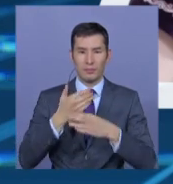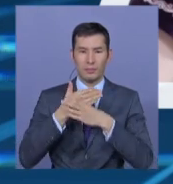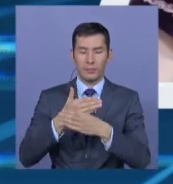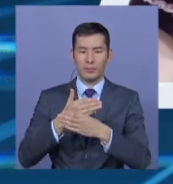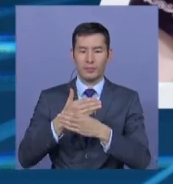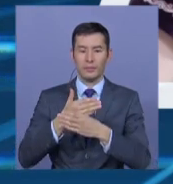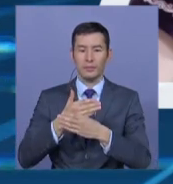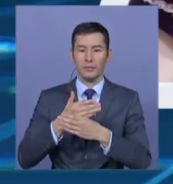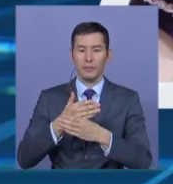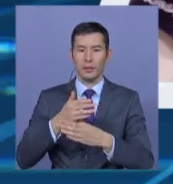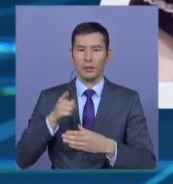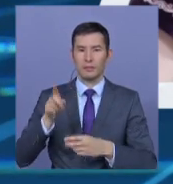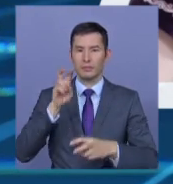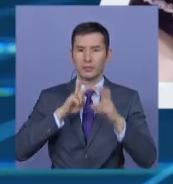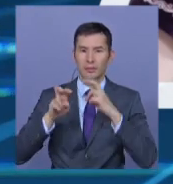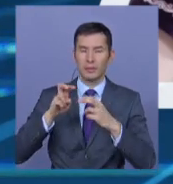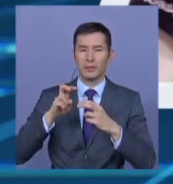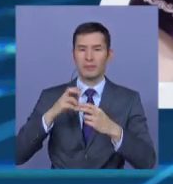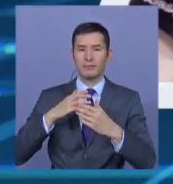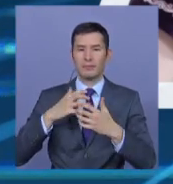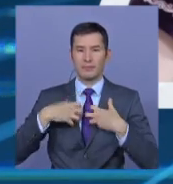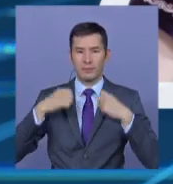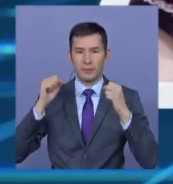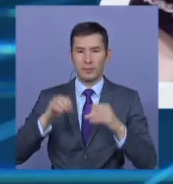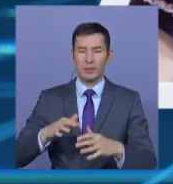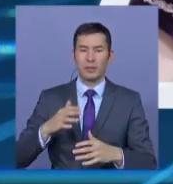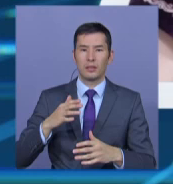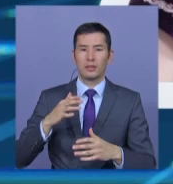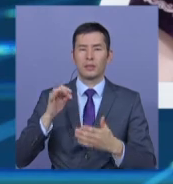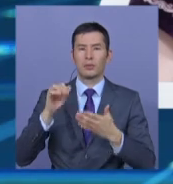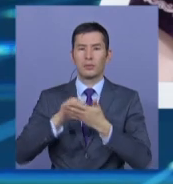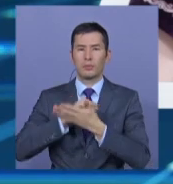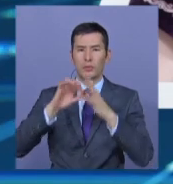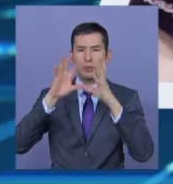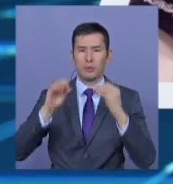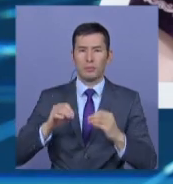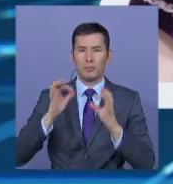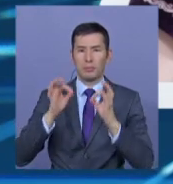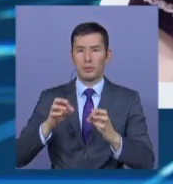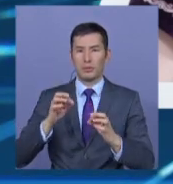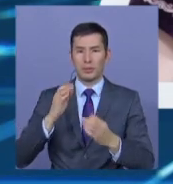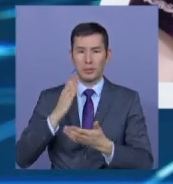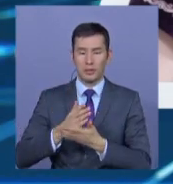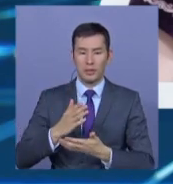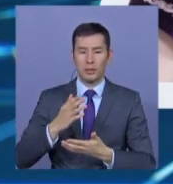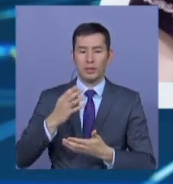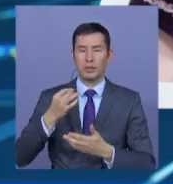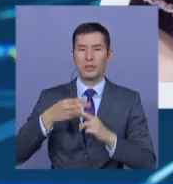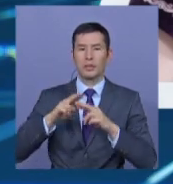бірінші аппаратын жерін нақты ізденіп, біліп, барлық құжаттарын дұрыс жинап, сол аппаратын